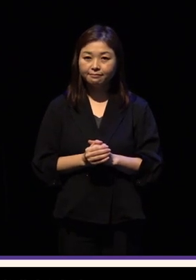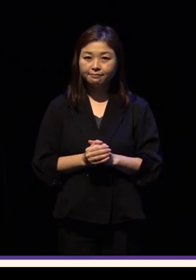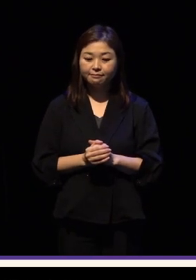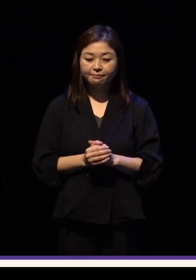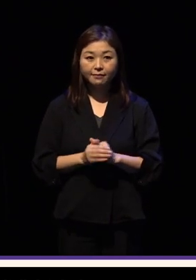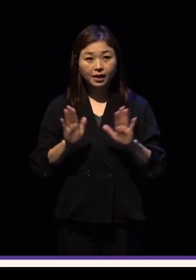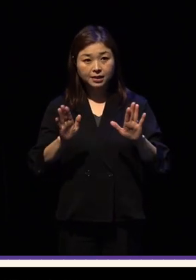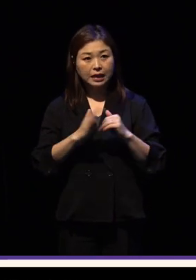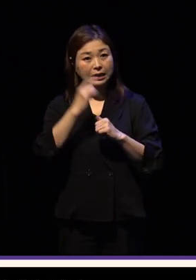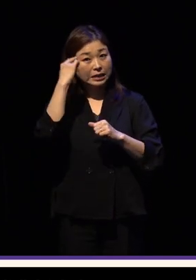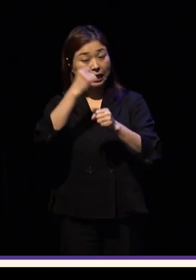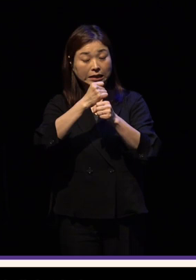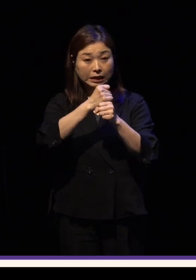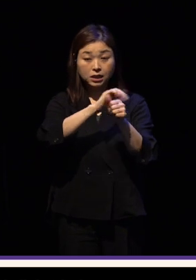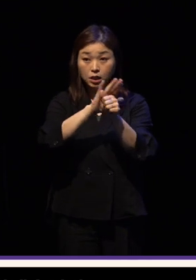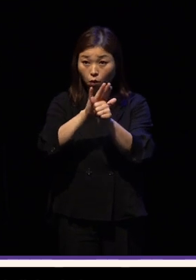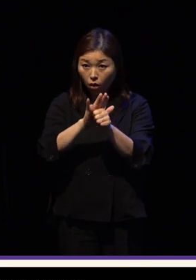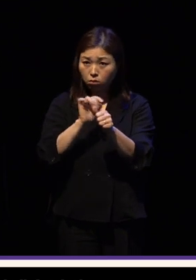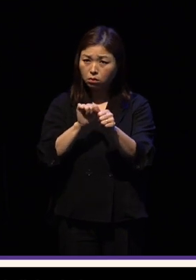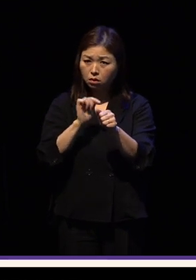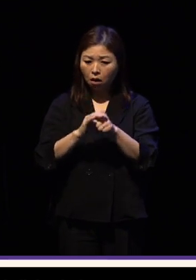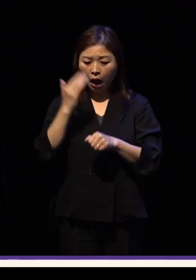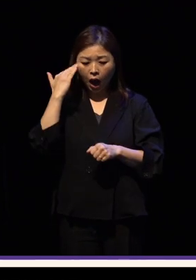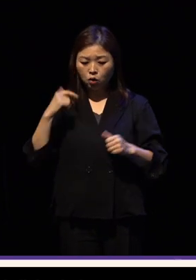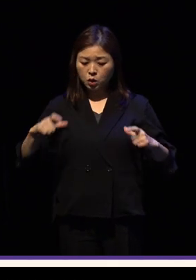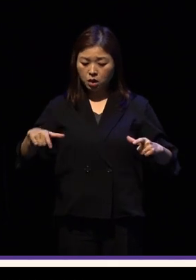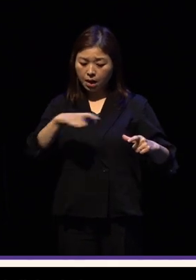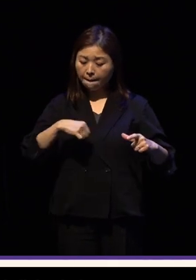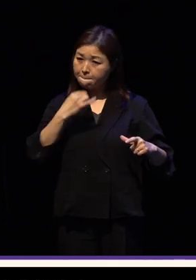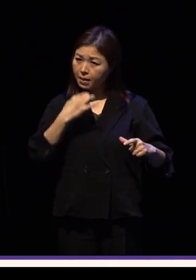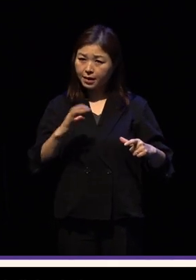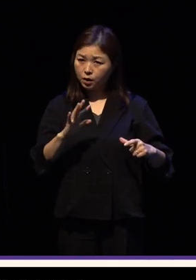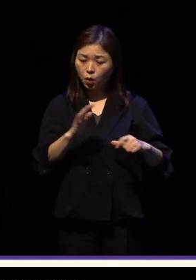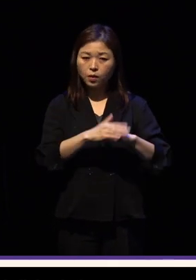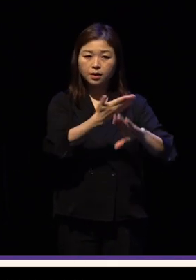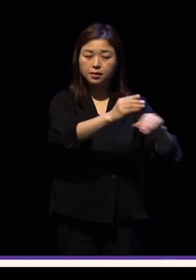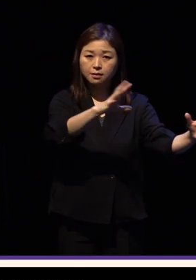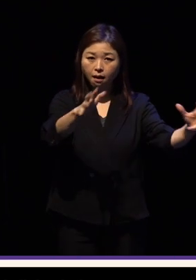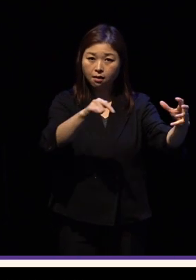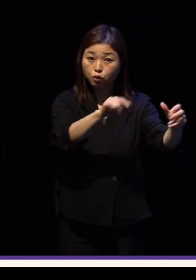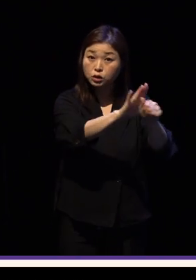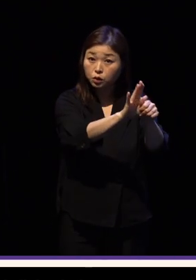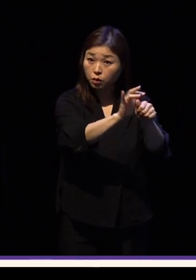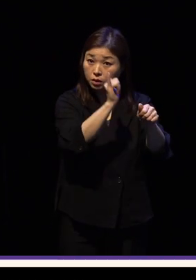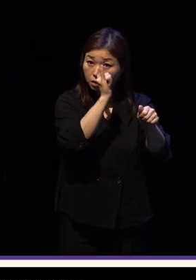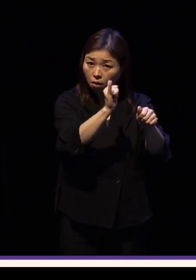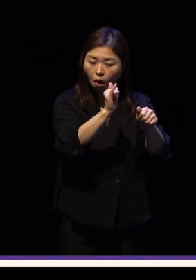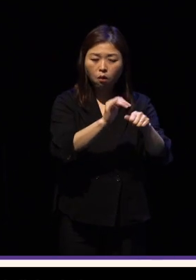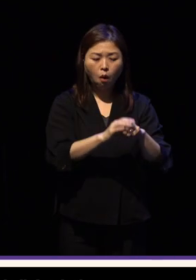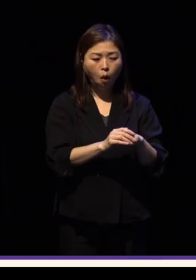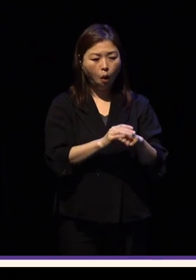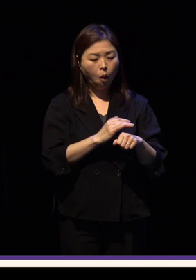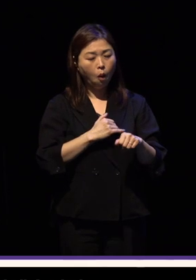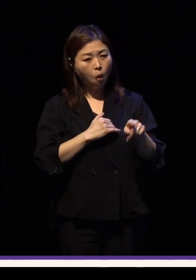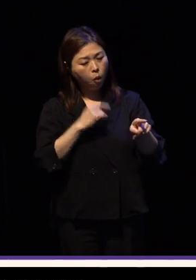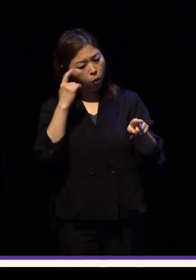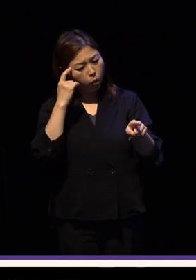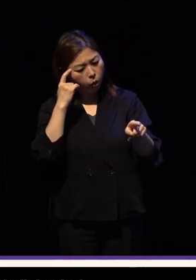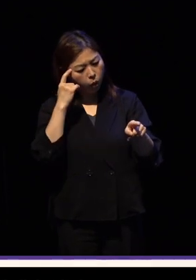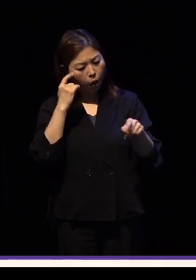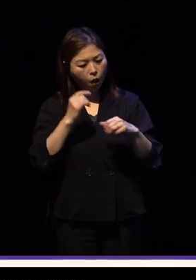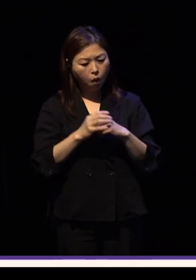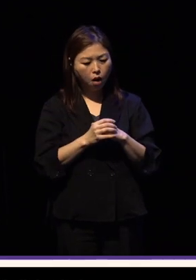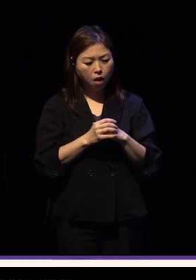창작 지원에 있어서 국제 부문을 별개로 운영하는 것은 그 세계적 트렌드에도 맞지 않고